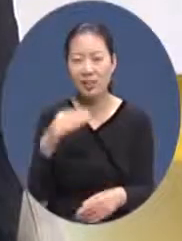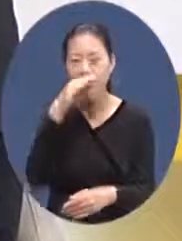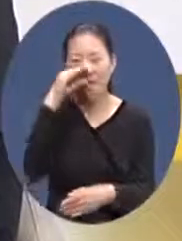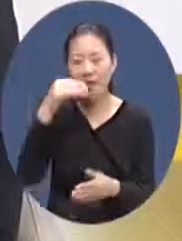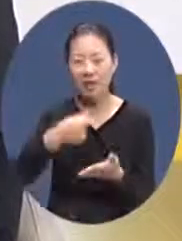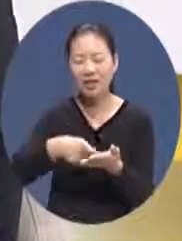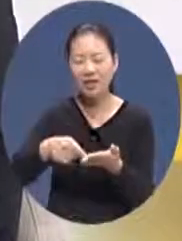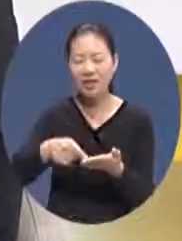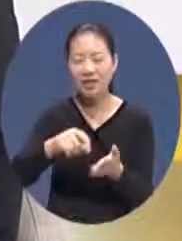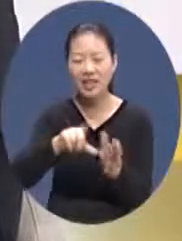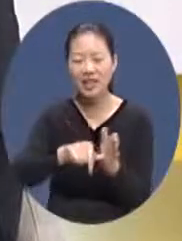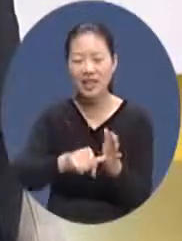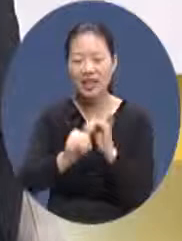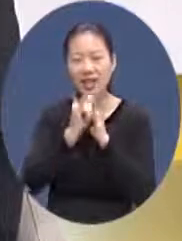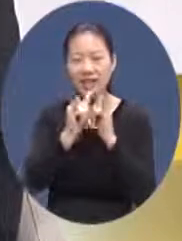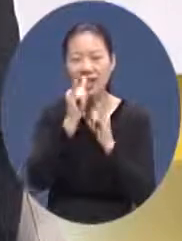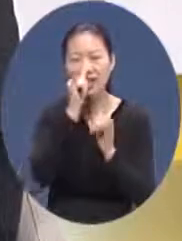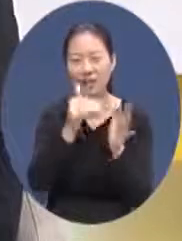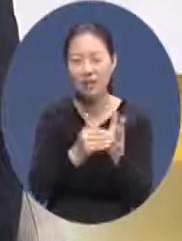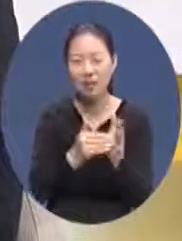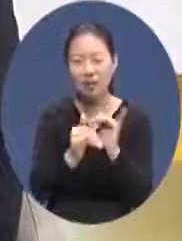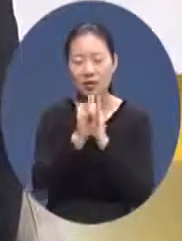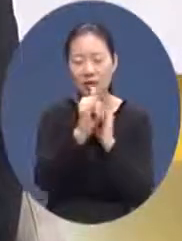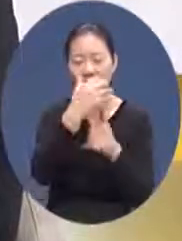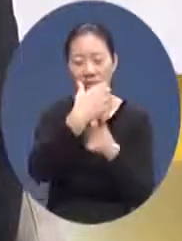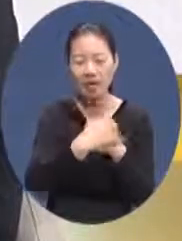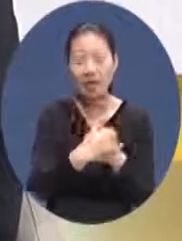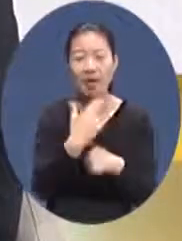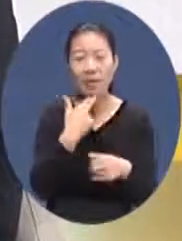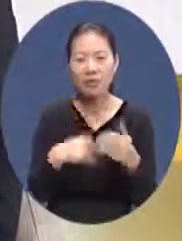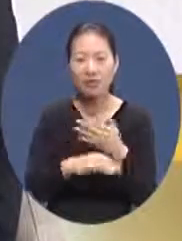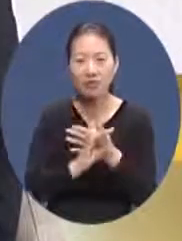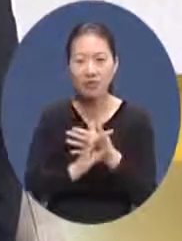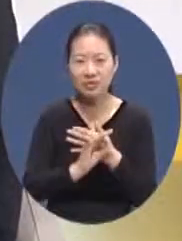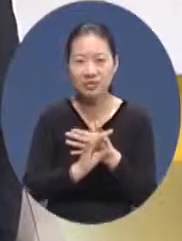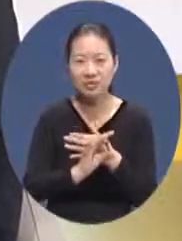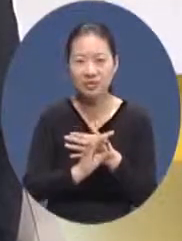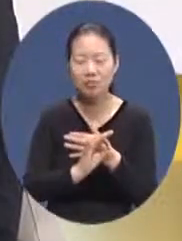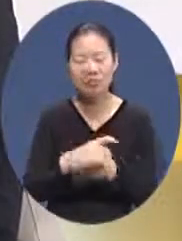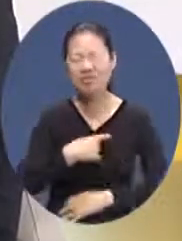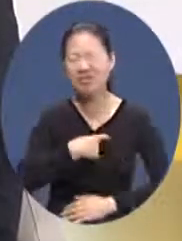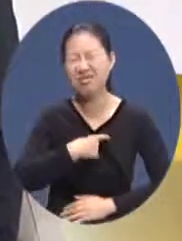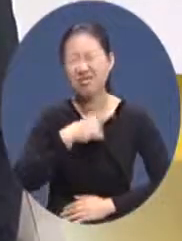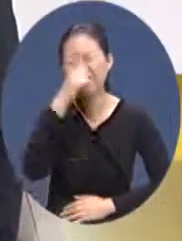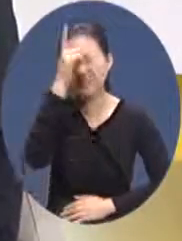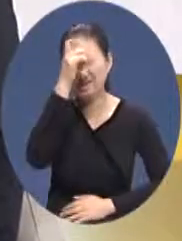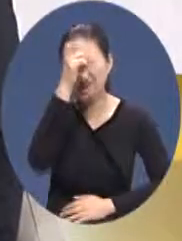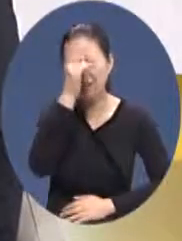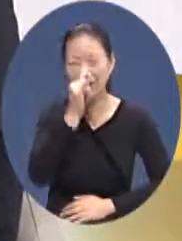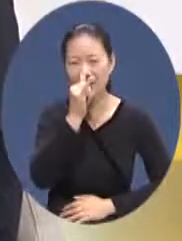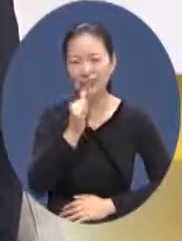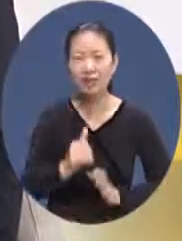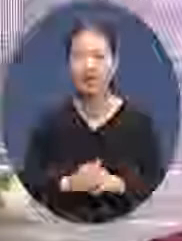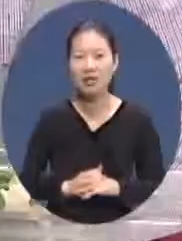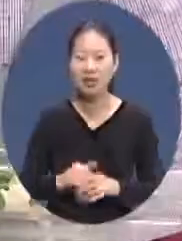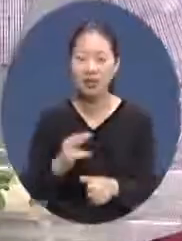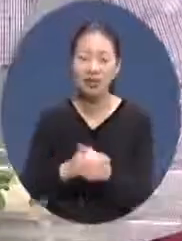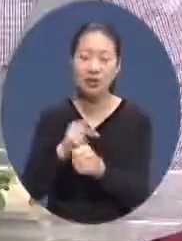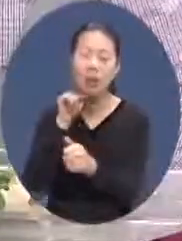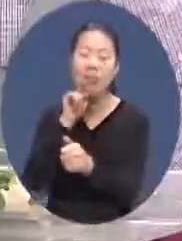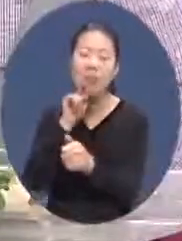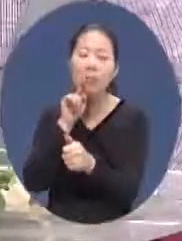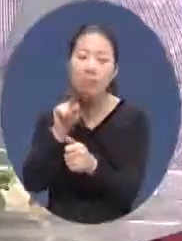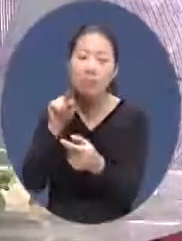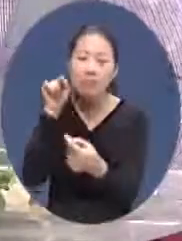상 받아오고 야. 그런데 그런 상이 주어지지 않으면은 안 쓰려고 그러고 아무렇게나 막 쓰려고 그러고 분석하시는 게 맞으시네요 진짜.